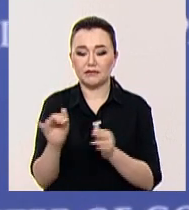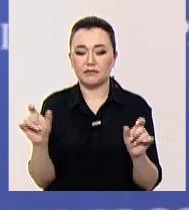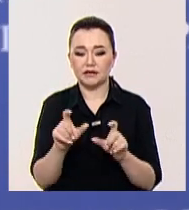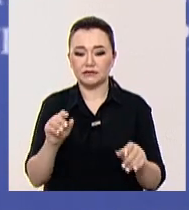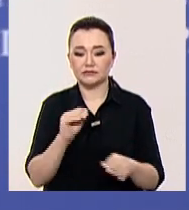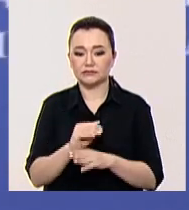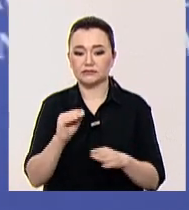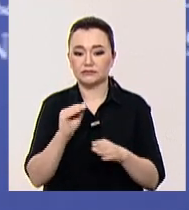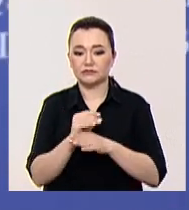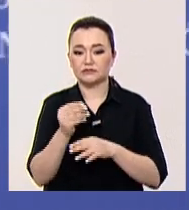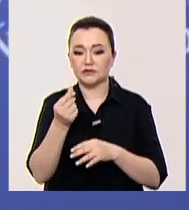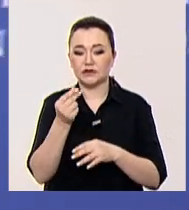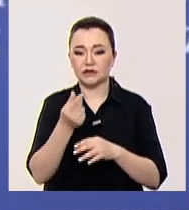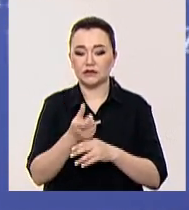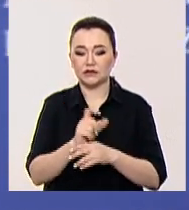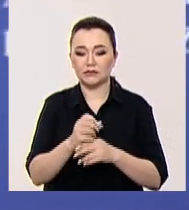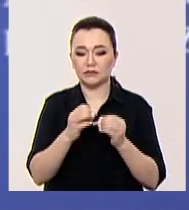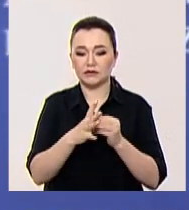қосымша қосып отырған құны